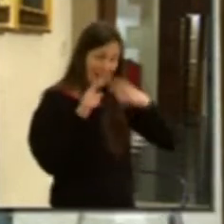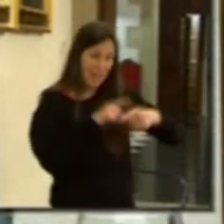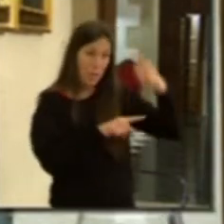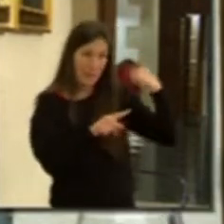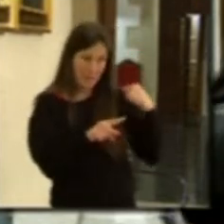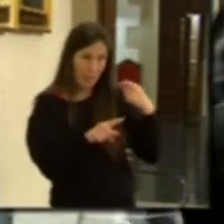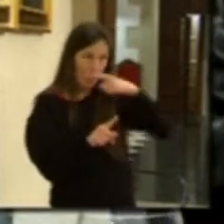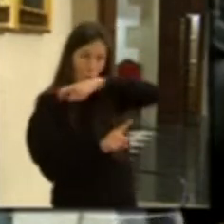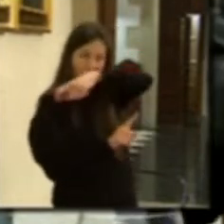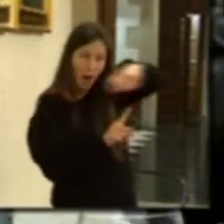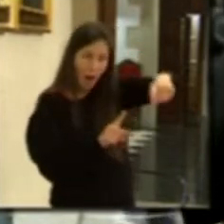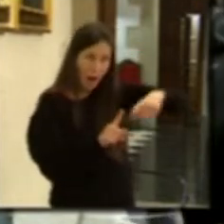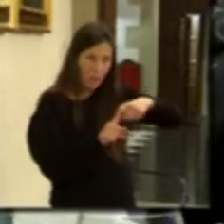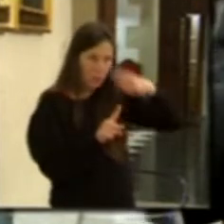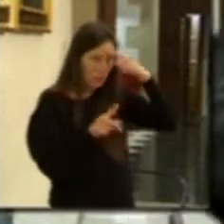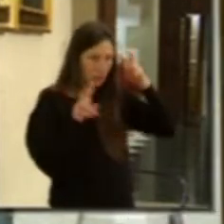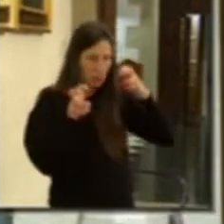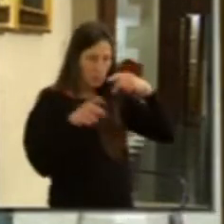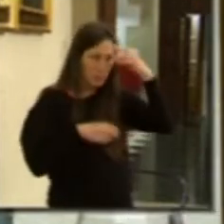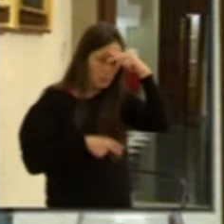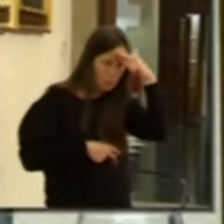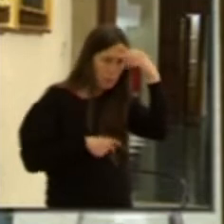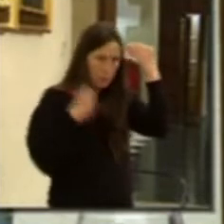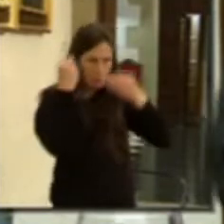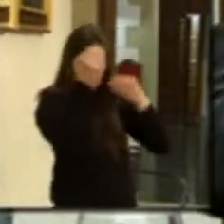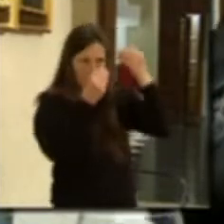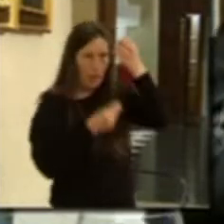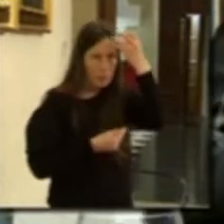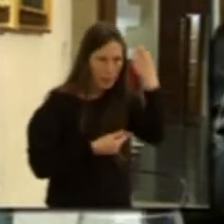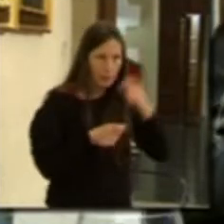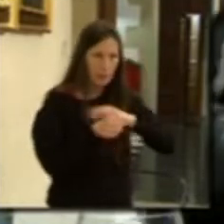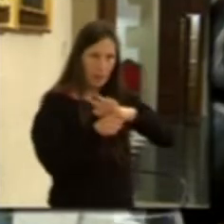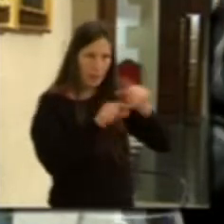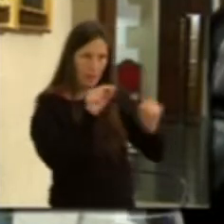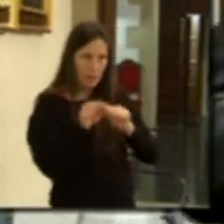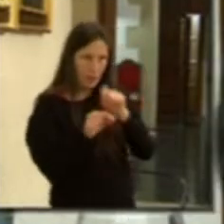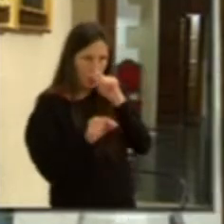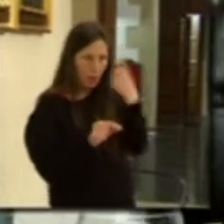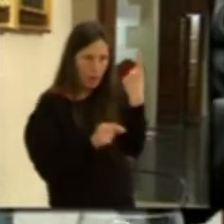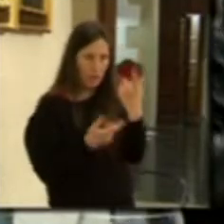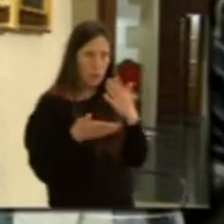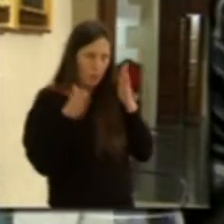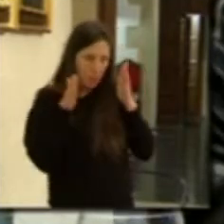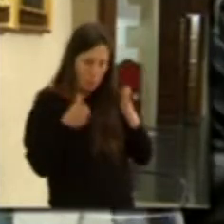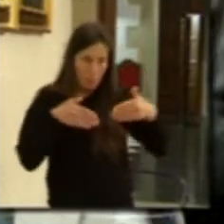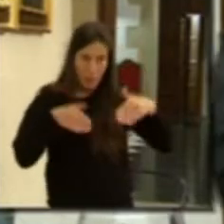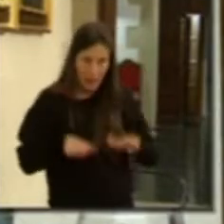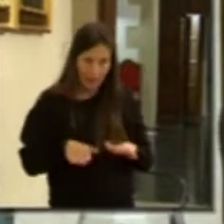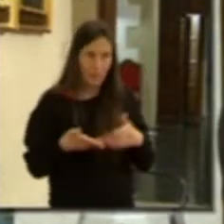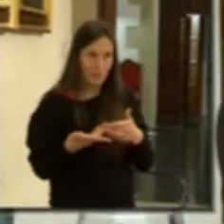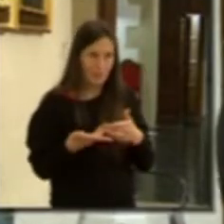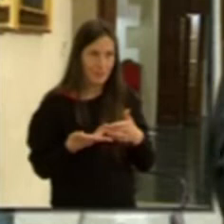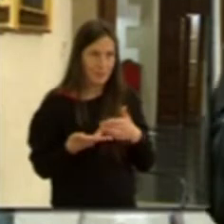pensant en la pandèmia, portem un any aprenent com tractar aquesta pandèmia. Òbviament, i aquí cal fer una aturada